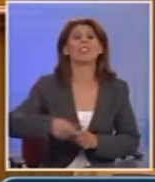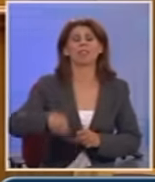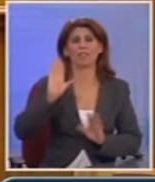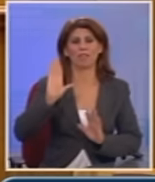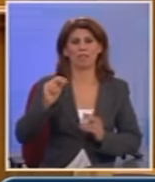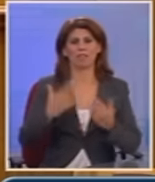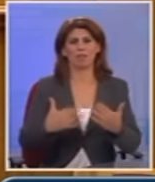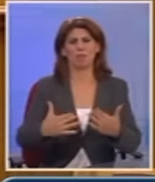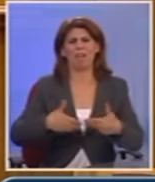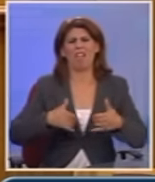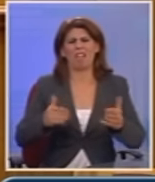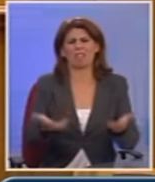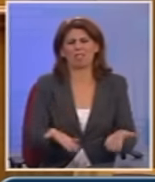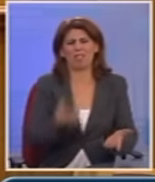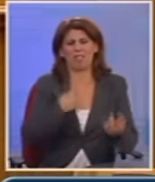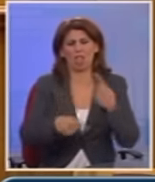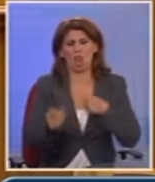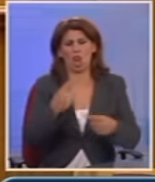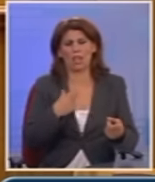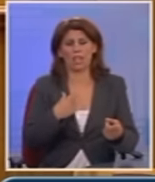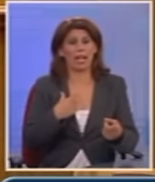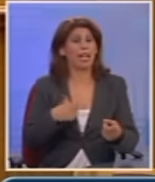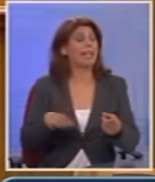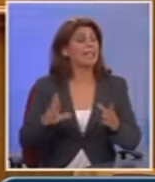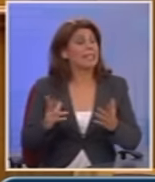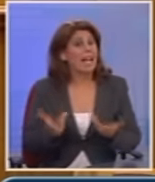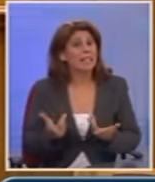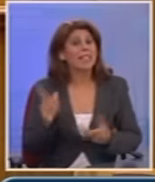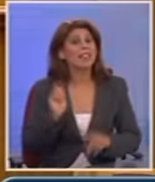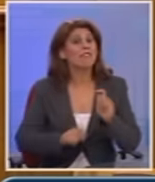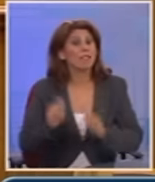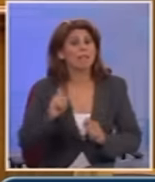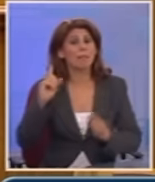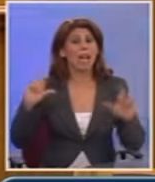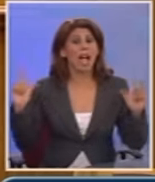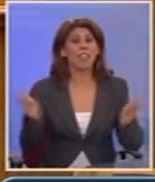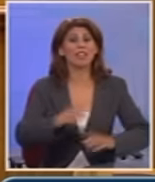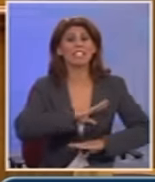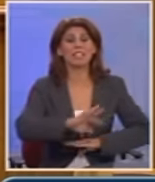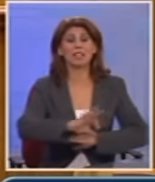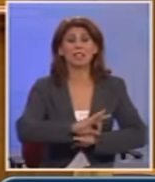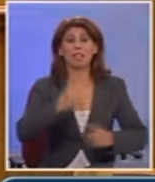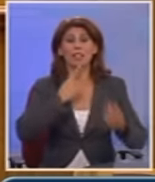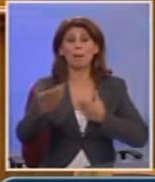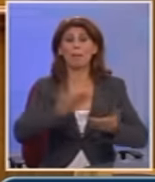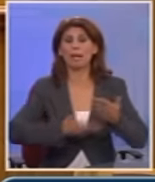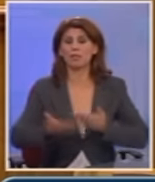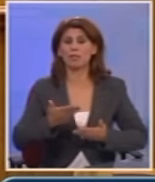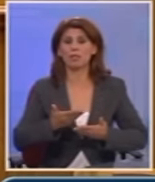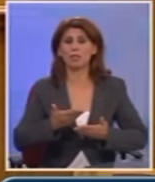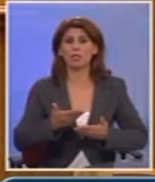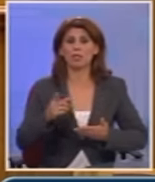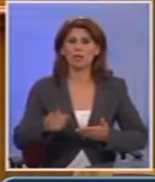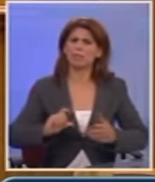με αστείες δικαιολογίες. Γιατί δεν διαμορφώσατε μια εθνική στρατηγική διαπραγμάτευσης με